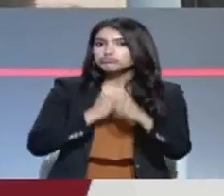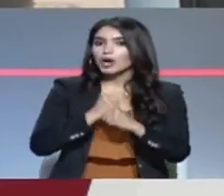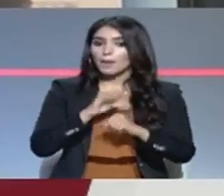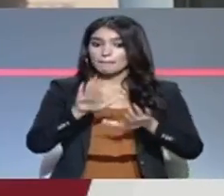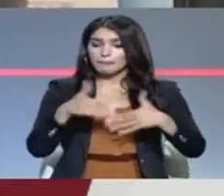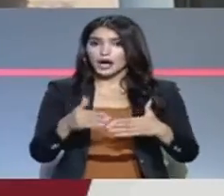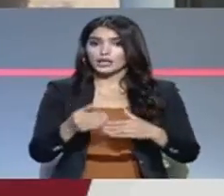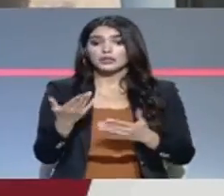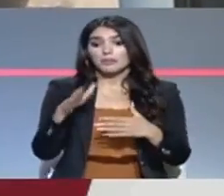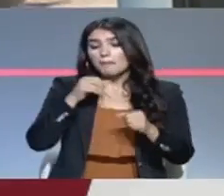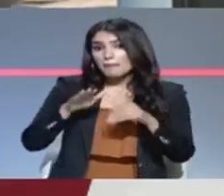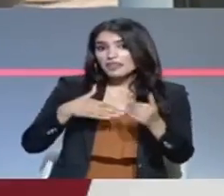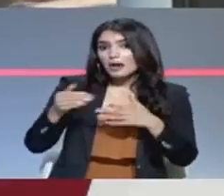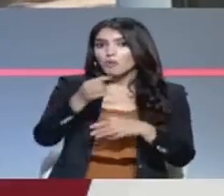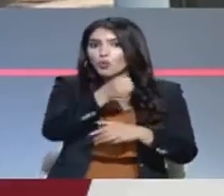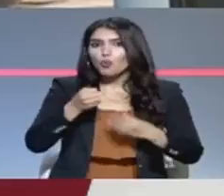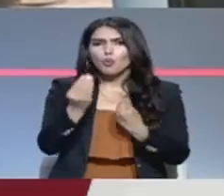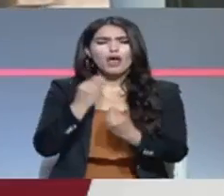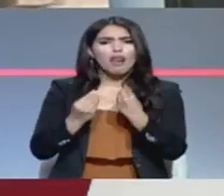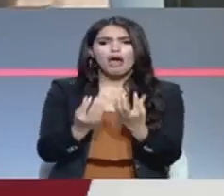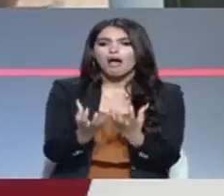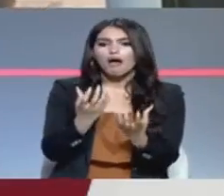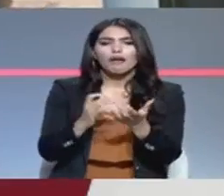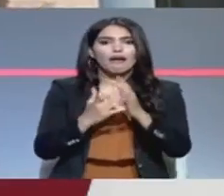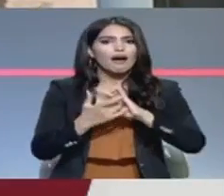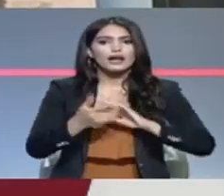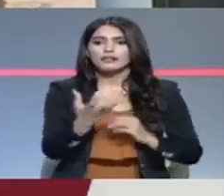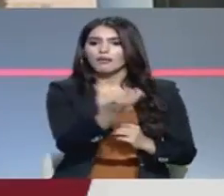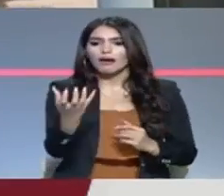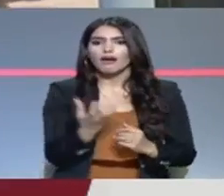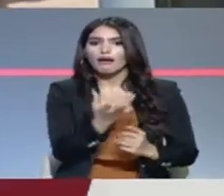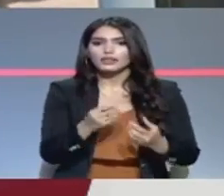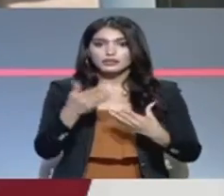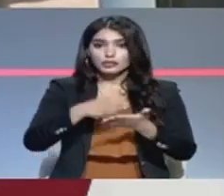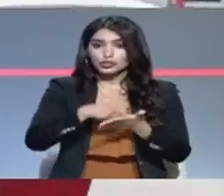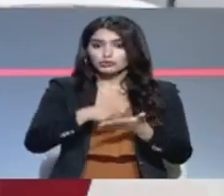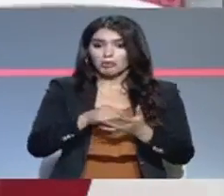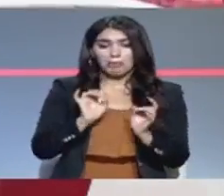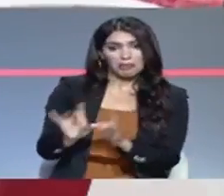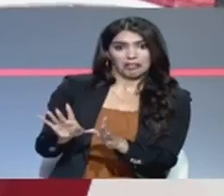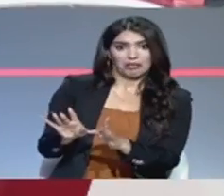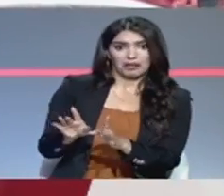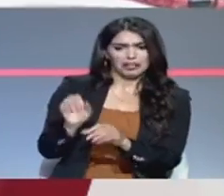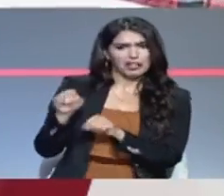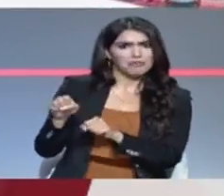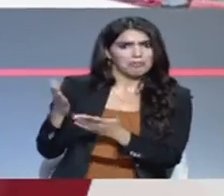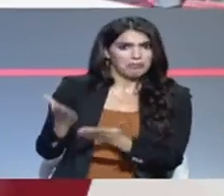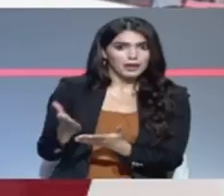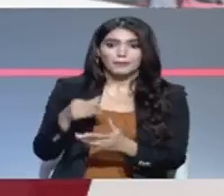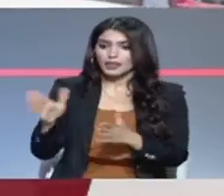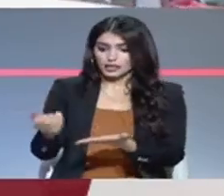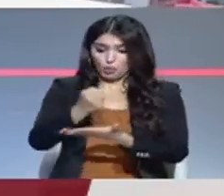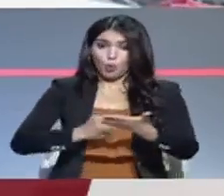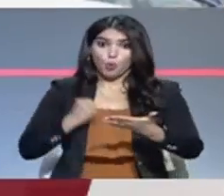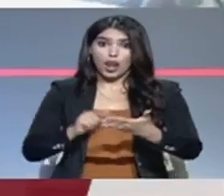تمشي له كي تصير فيها حكايه الفريجيدير ولا غاز اي حاجه الكترونيك اللي شريتها من ما يستعرفوش بيك. يجيو الجمله مش انت تهز